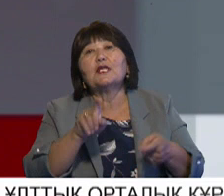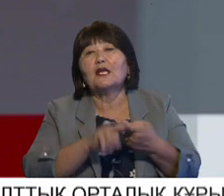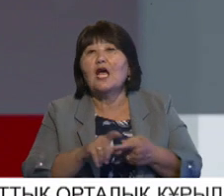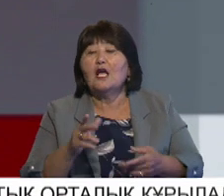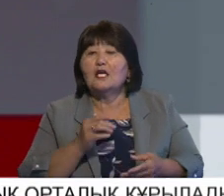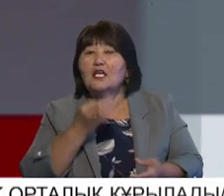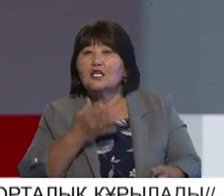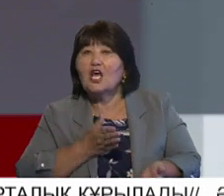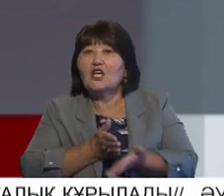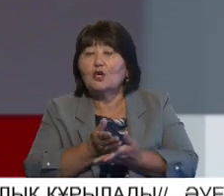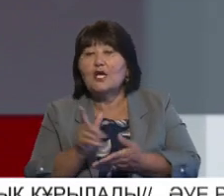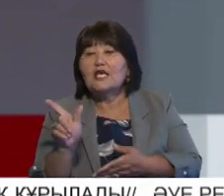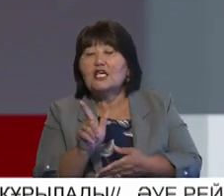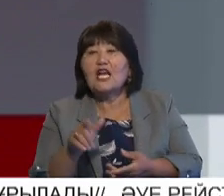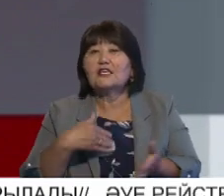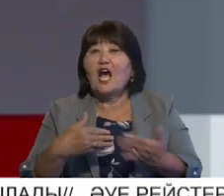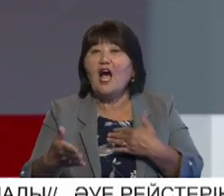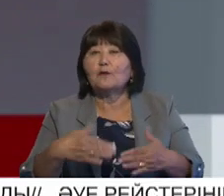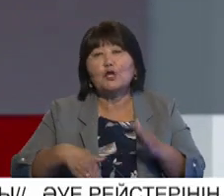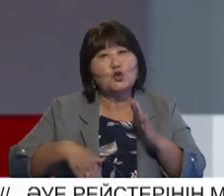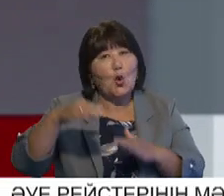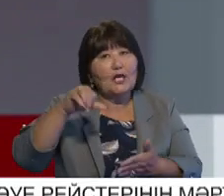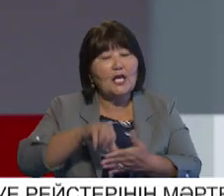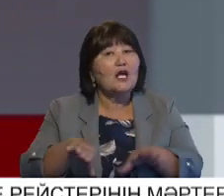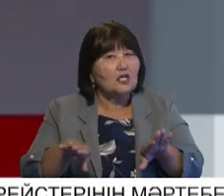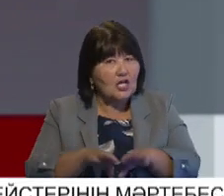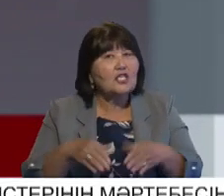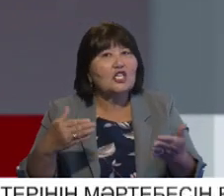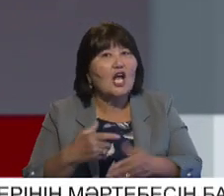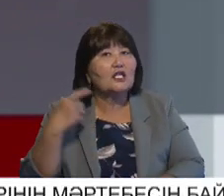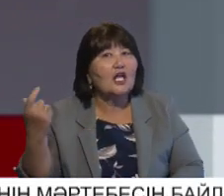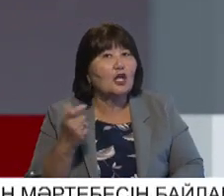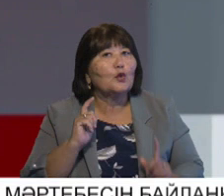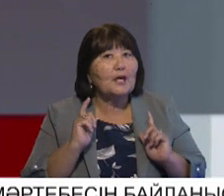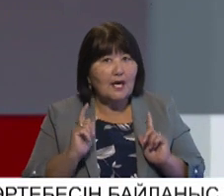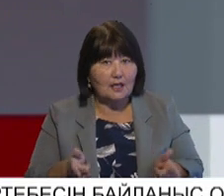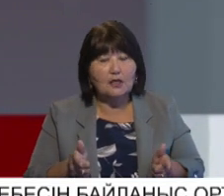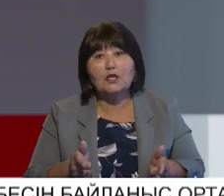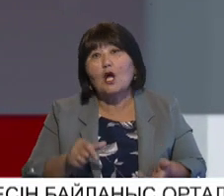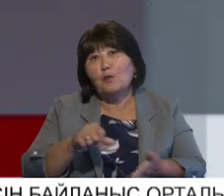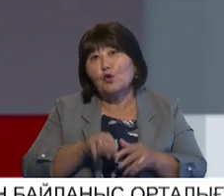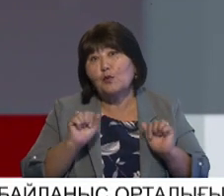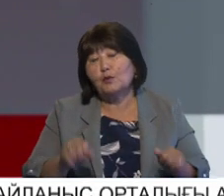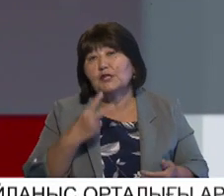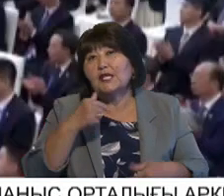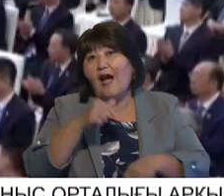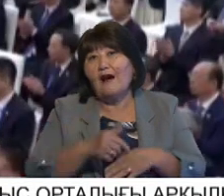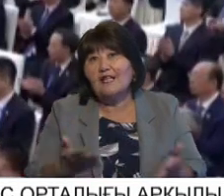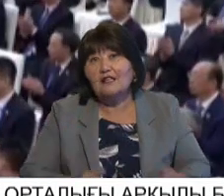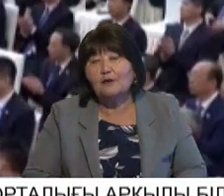жеке келуі екі жақты қарым-қатынастың жоғары деңгейде екенін және жаңа экономикалық келісімдердің болуы мүмкін екенін